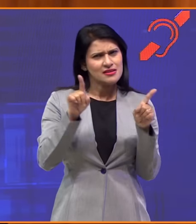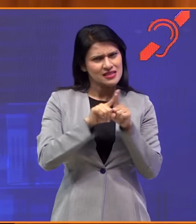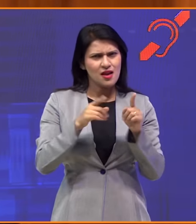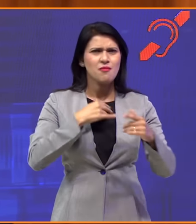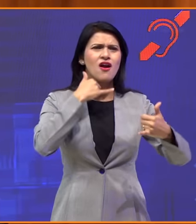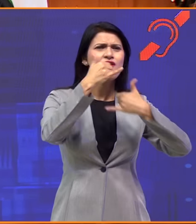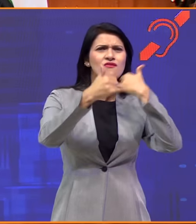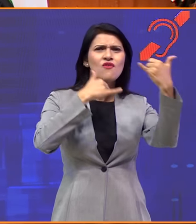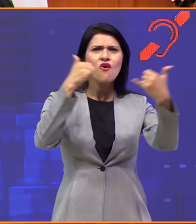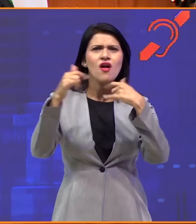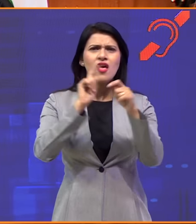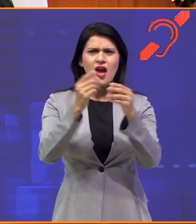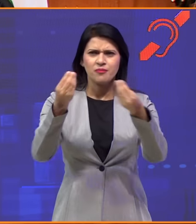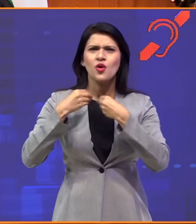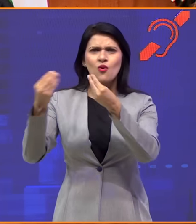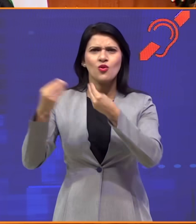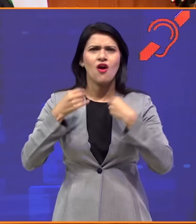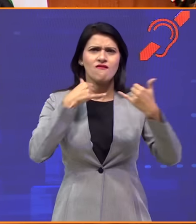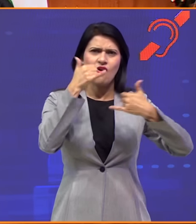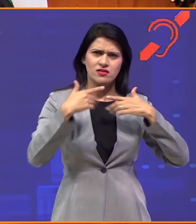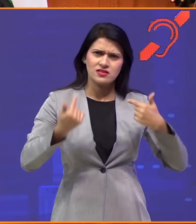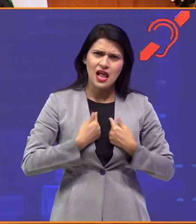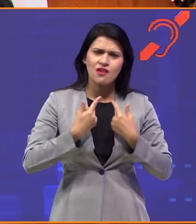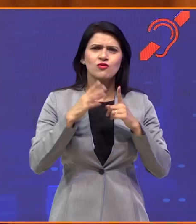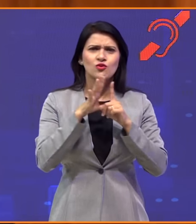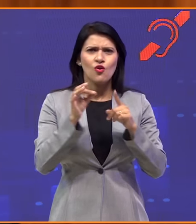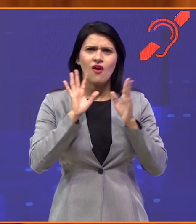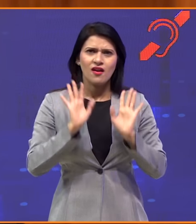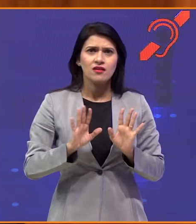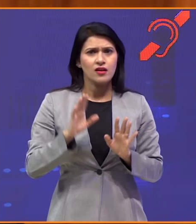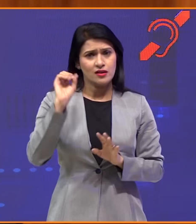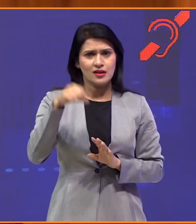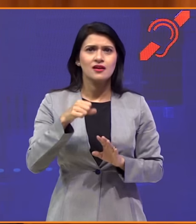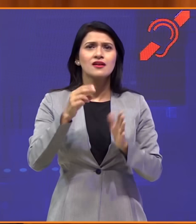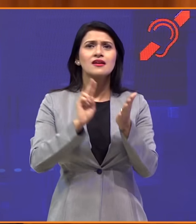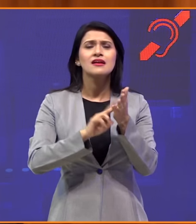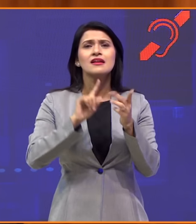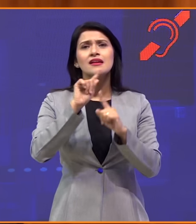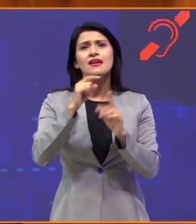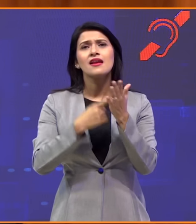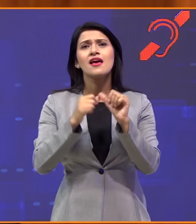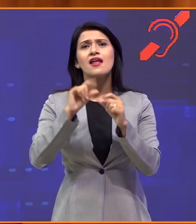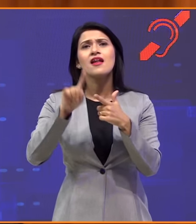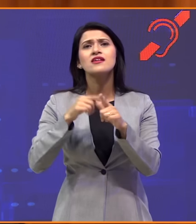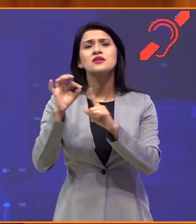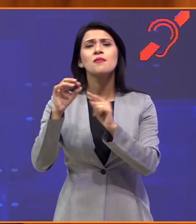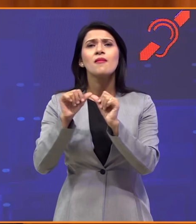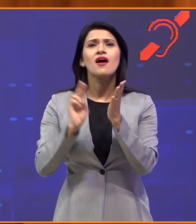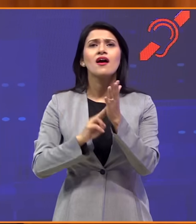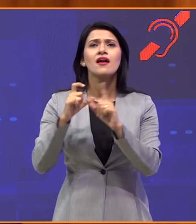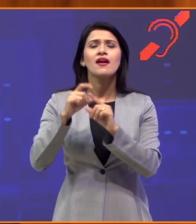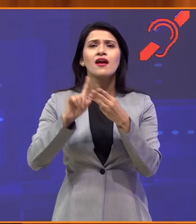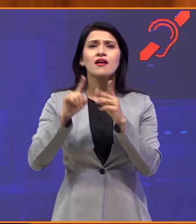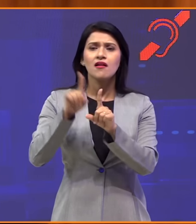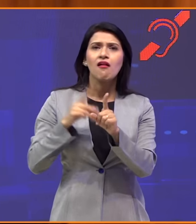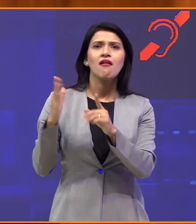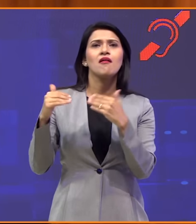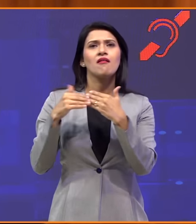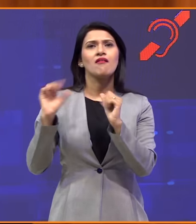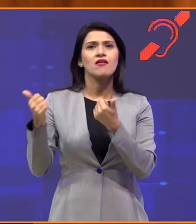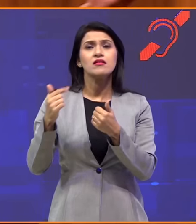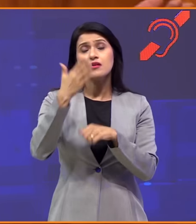वो उनको मिल जाता है आपको नहीं मिलता नहीं बहुत देखिए ना मुझे नीरज पांडे मिला मेरी अपनी जिंदगी में उसी कारण नीरज पांडे के साथ छह फिल्में की जब मेरा